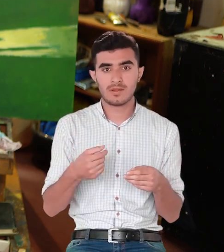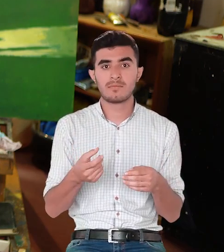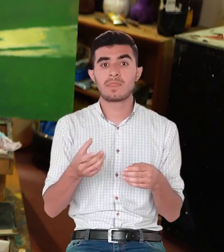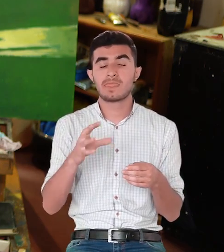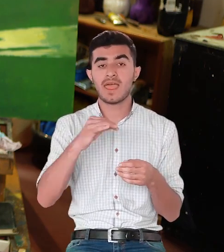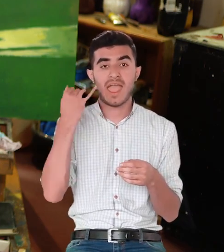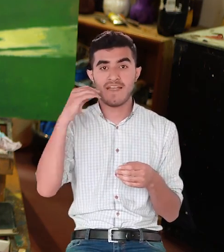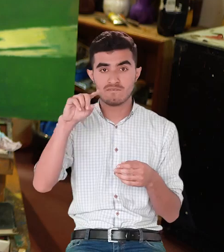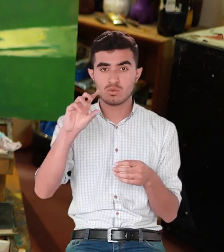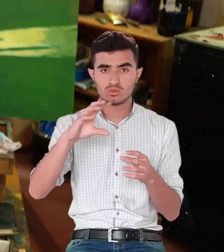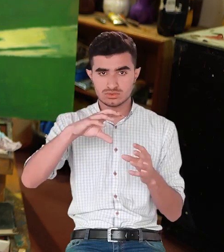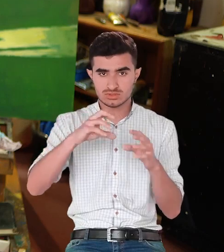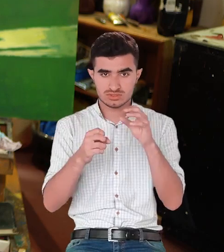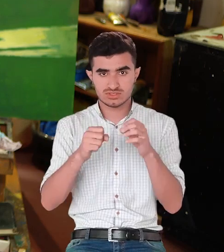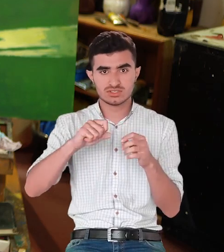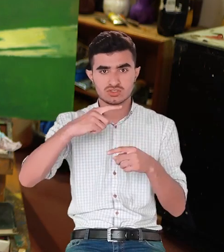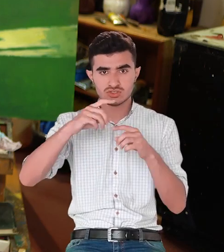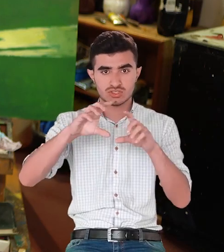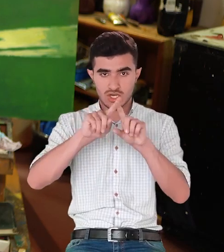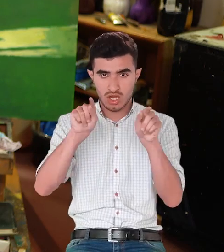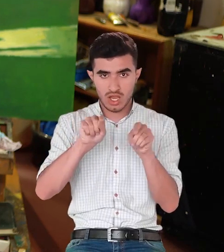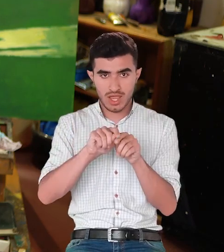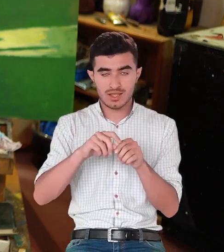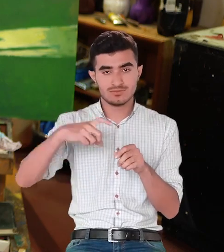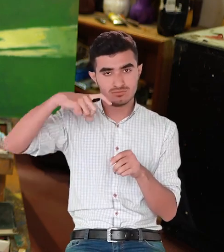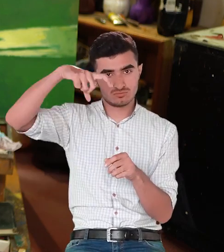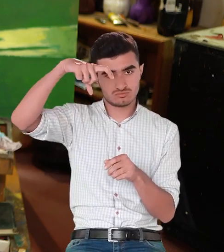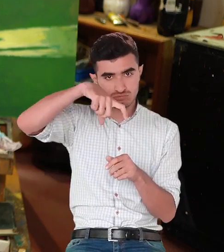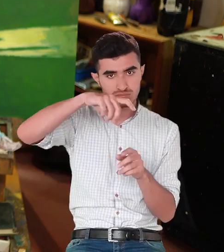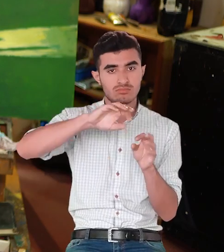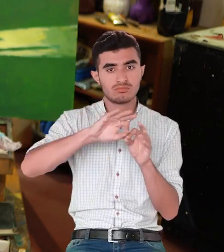یہ 2 ایسا کر رہے ہو تو یہ کار بن گئی نا.